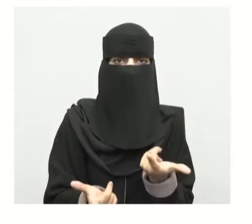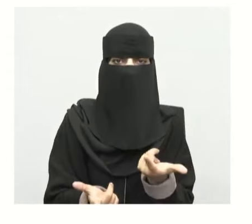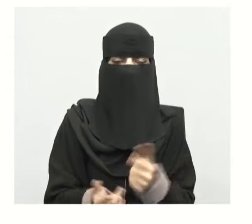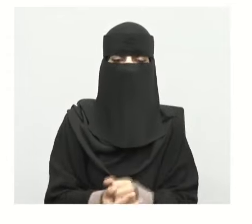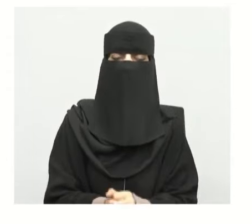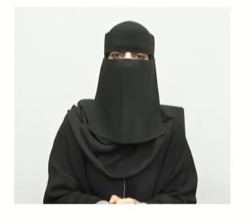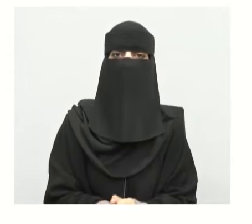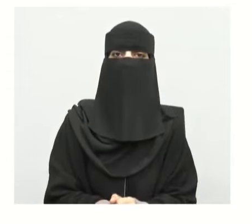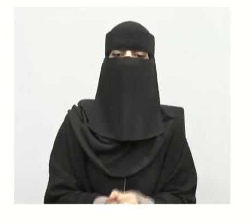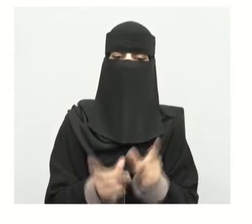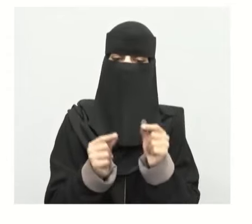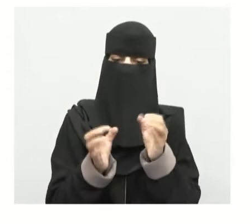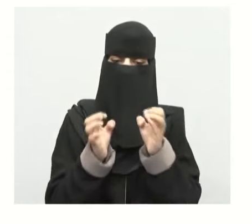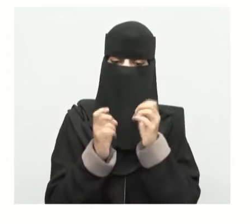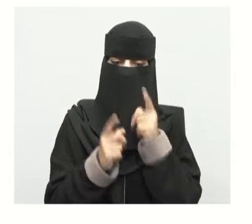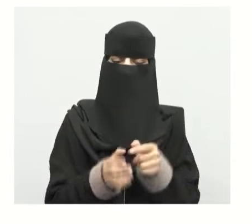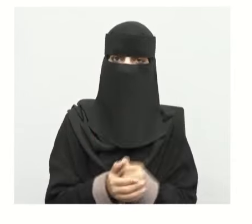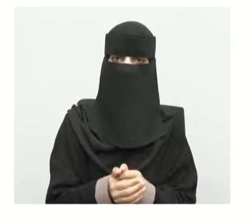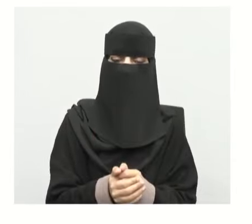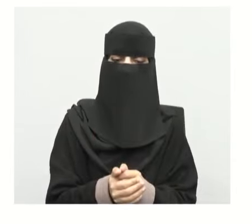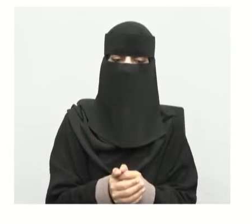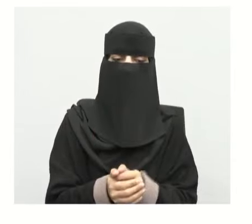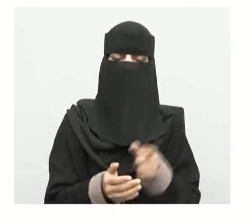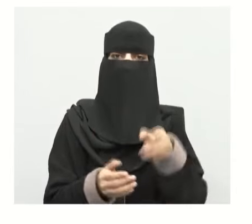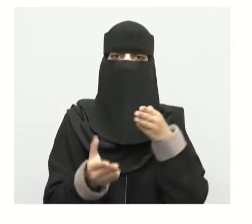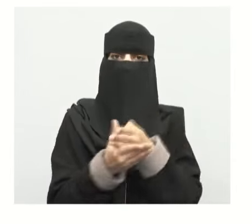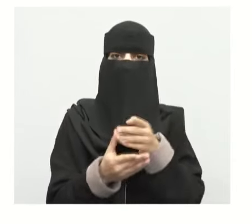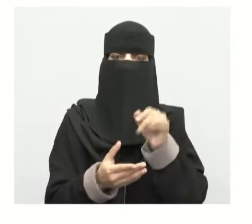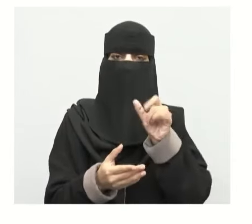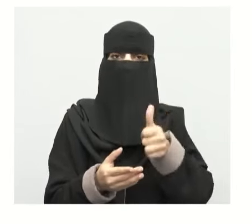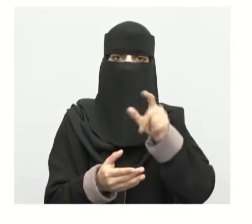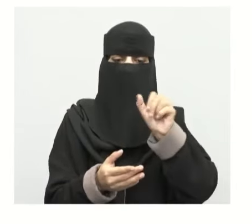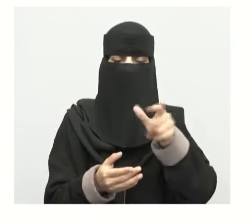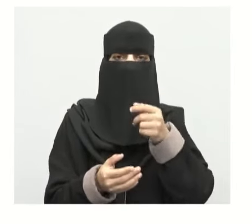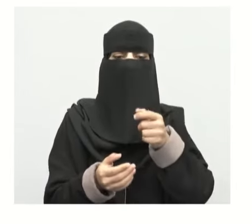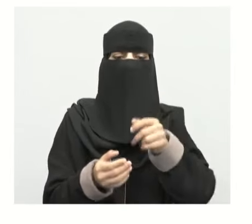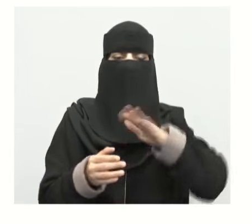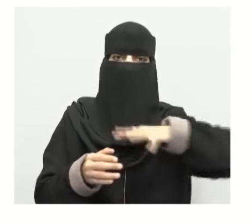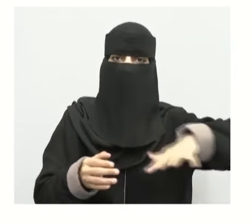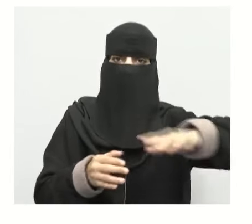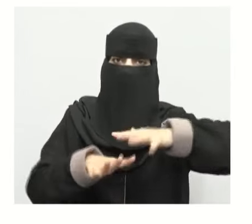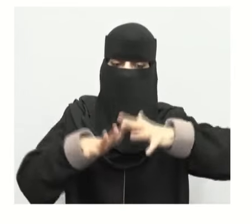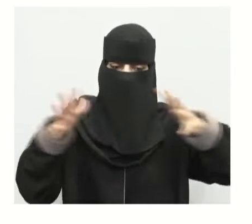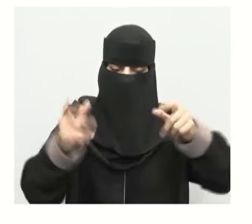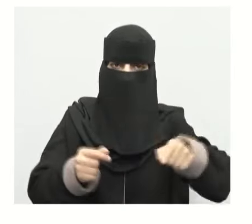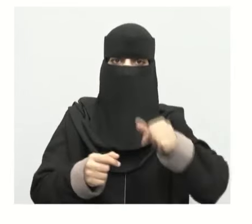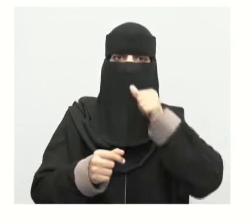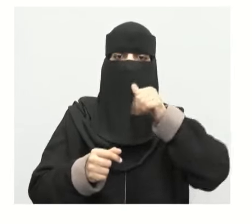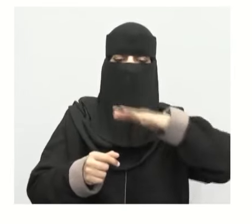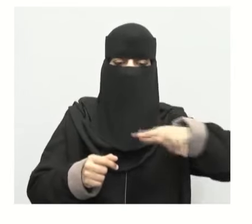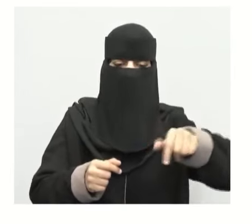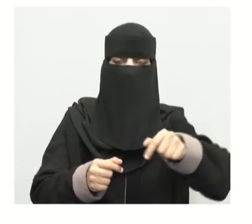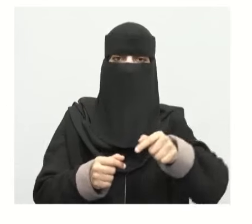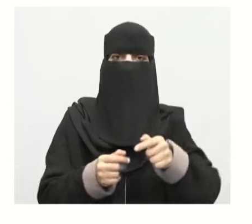المالحه ممتاز مصادر المياه المالحه المحيطات والبحار